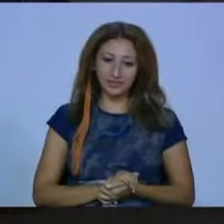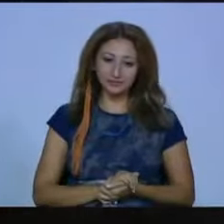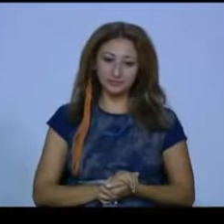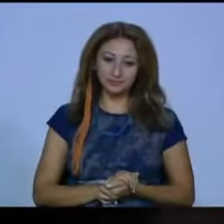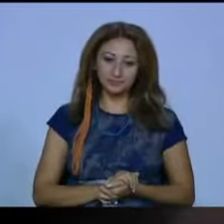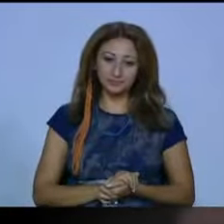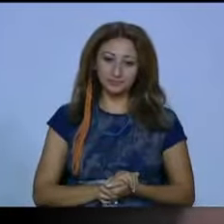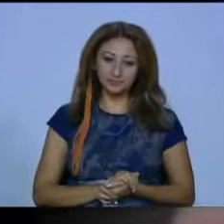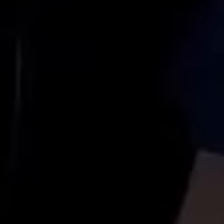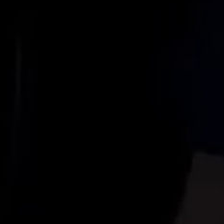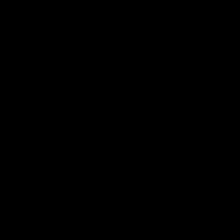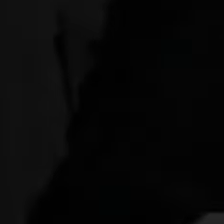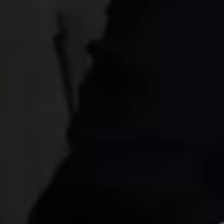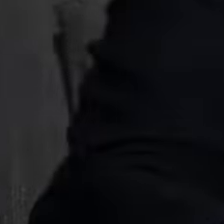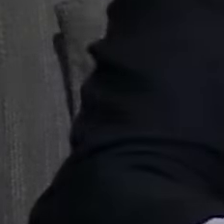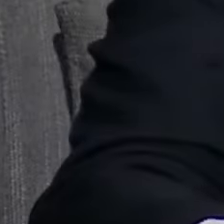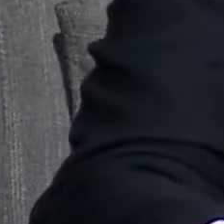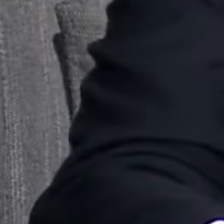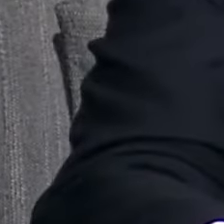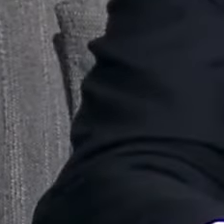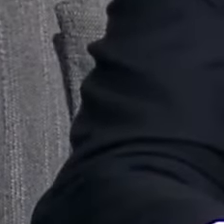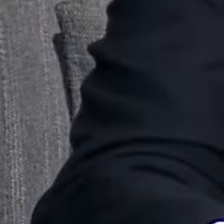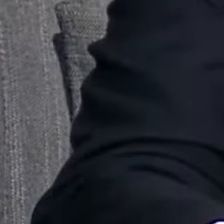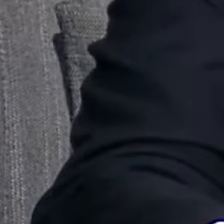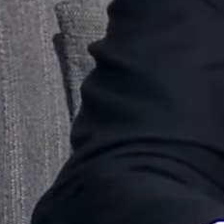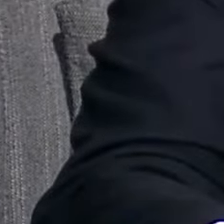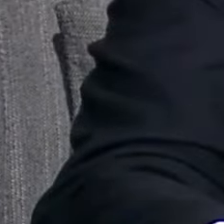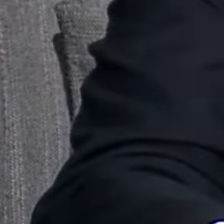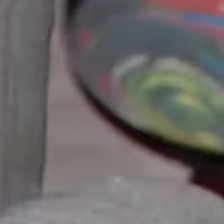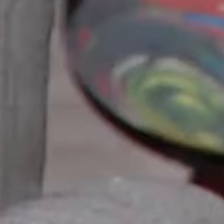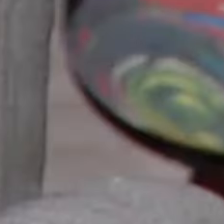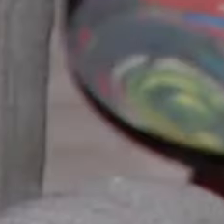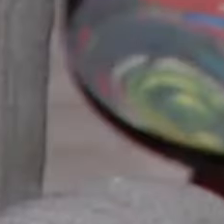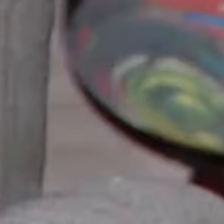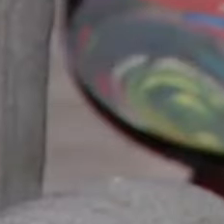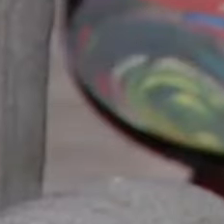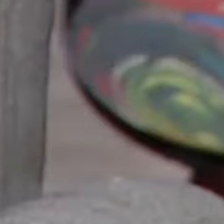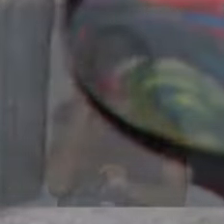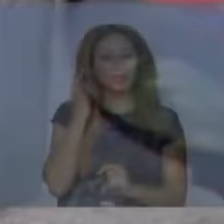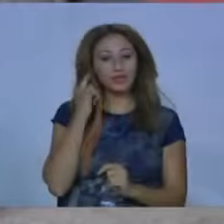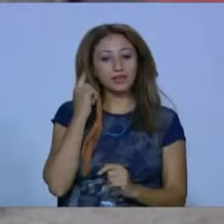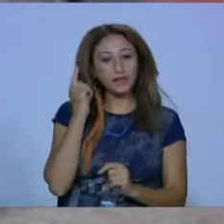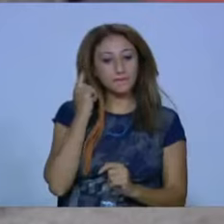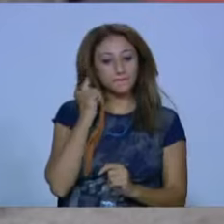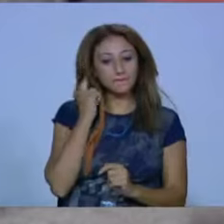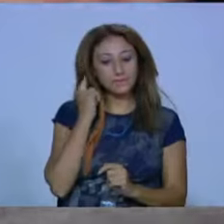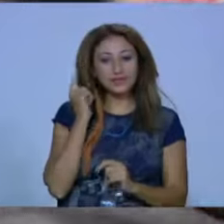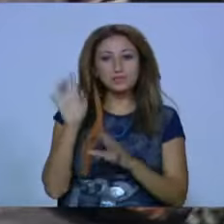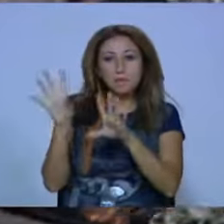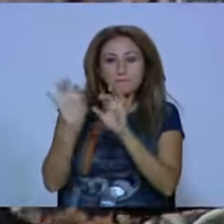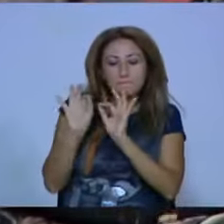وجميل البدر. اكتشفت ازاي بقى انها بتغني؟ انها لما بتسمع حاجه بتعيدها بنفس اللحن